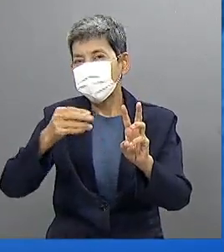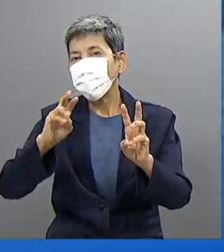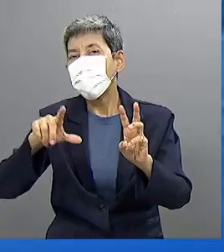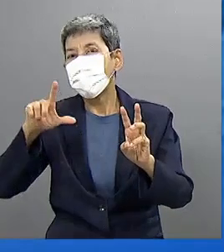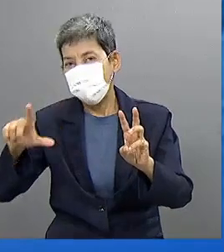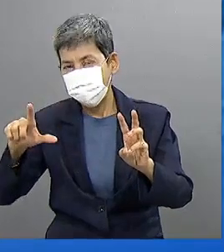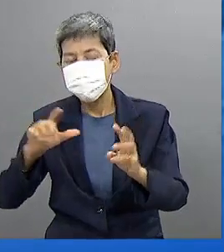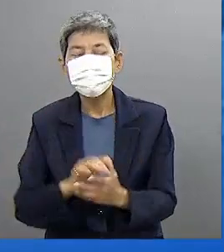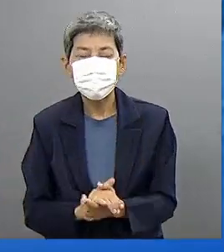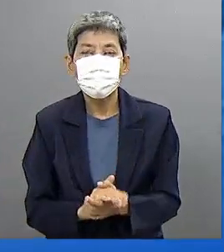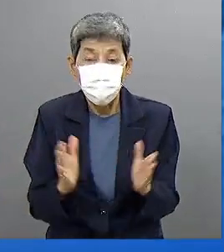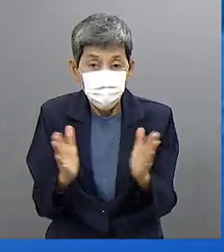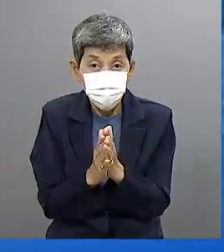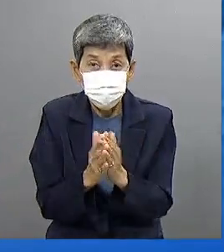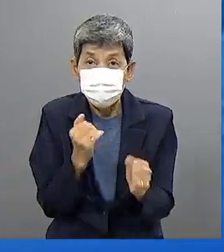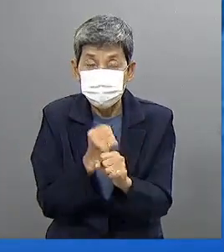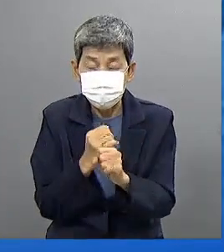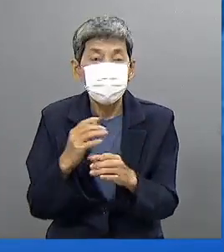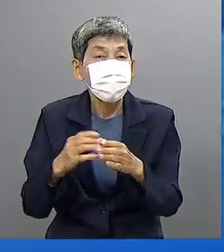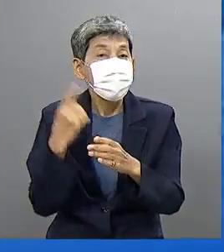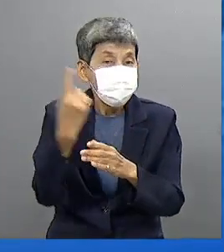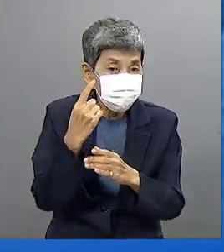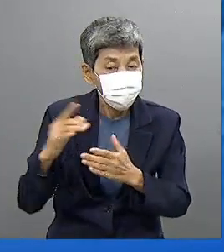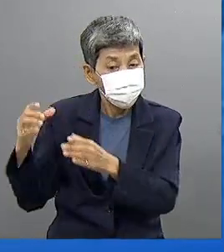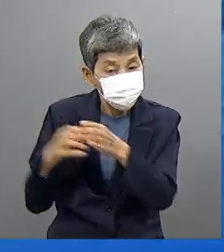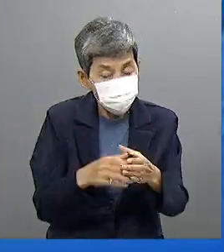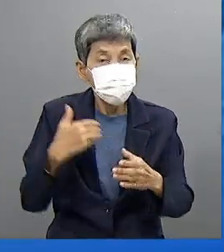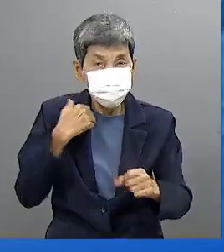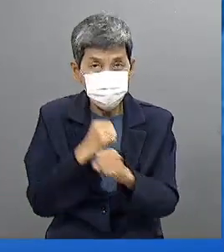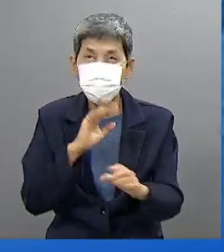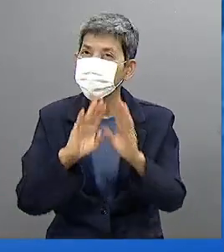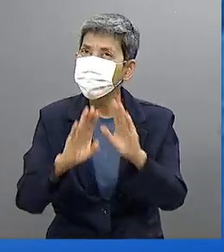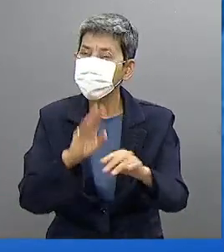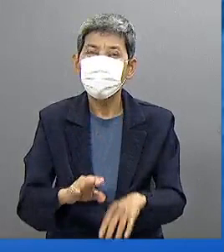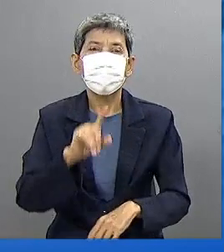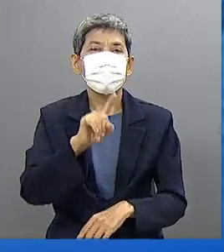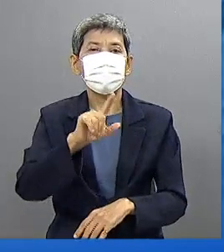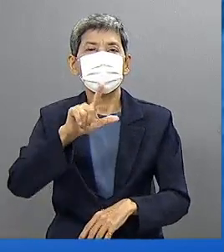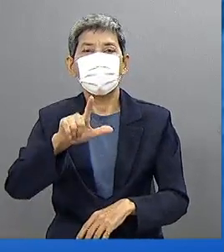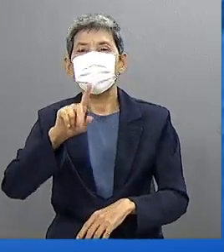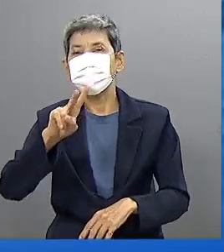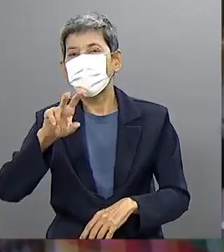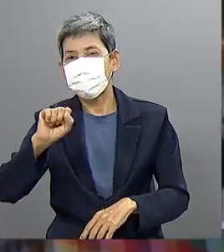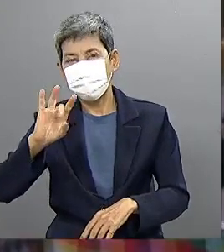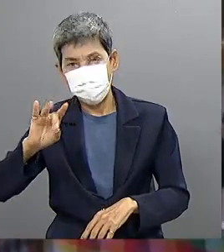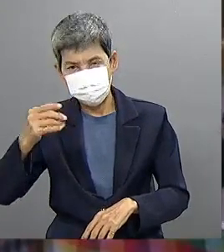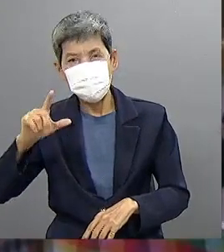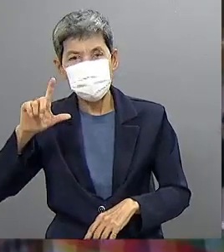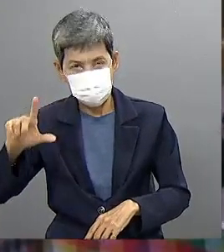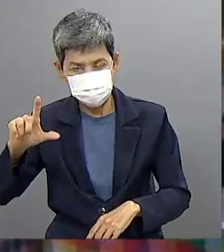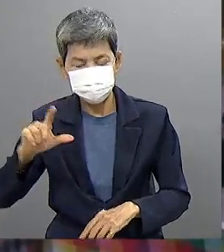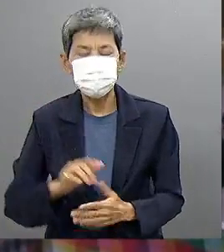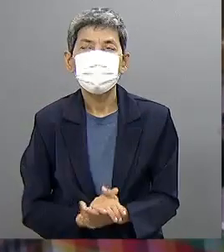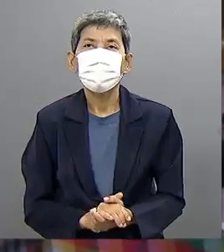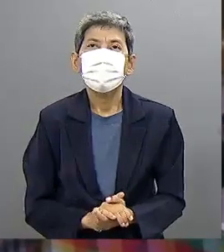เมื่อรวมรายได้จากตลาดทั้งในและก็ต่างประเทศนะคะจะอยู่ที่ 1,280,000 ล้านบาทค่ะพูดถึงต